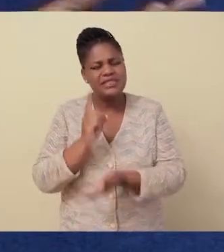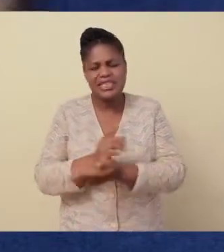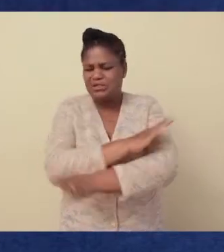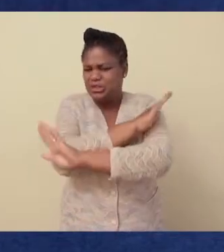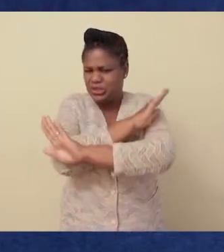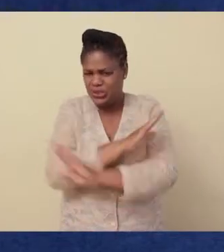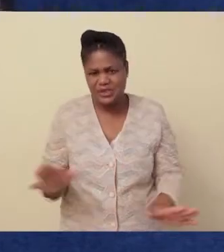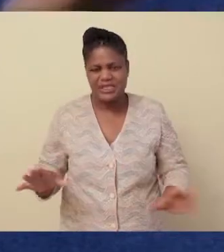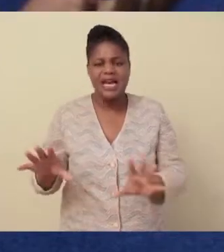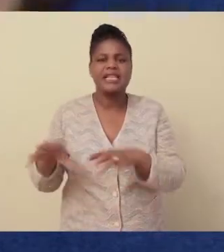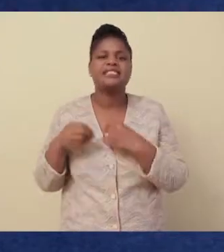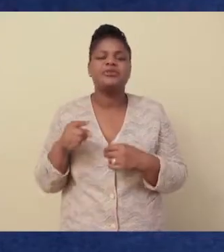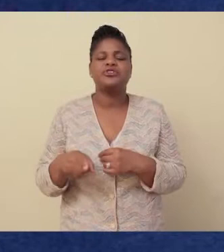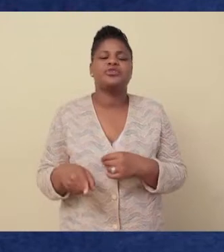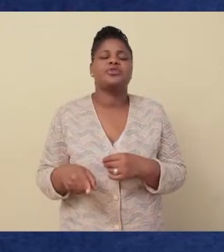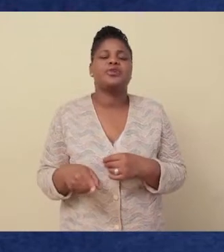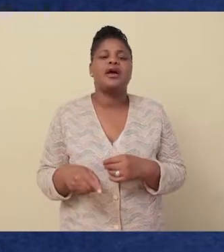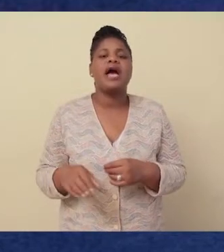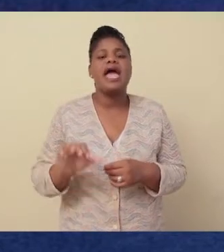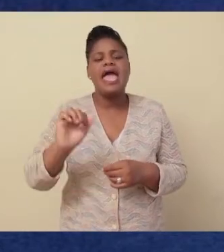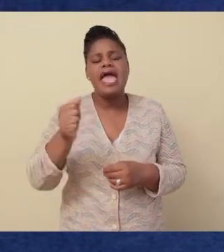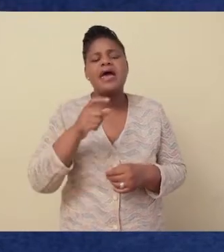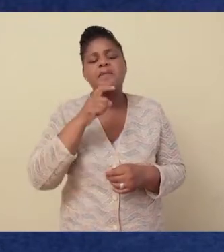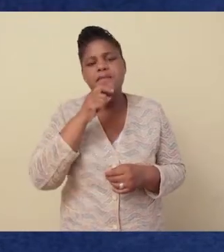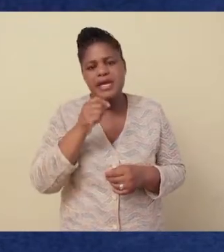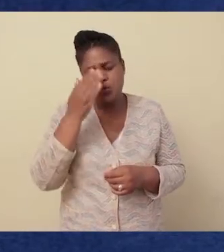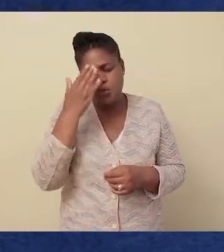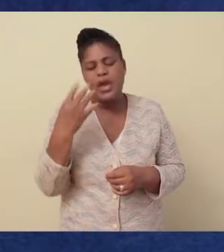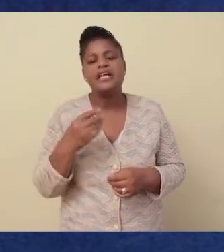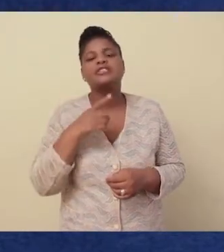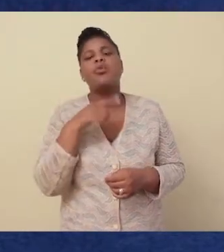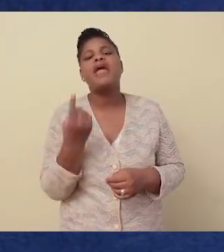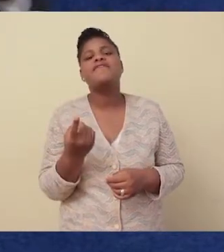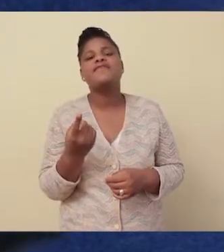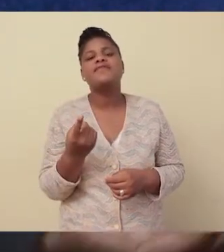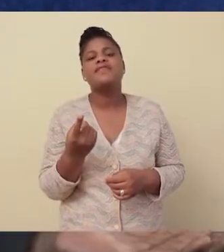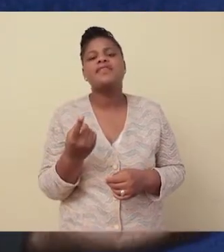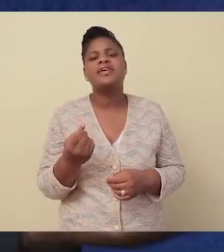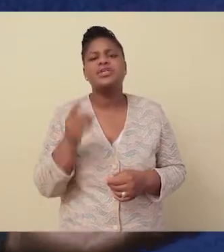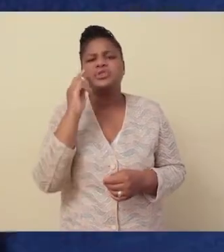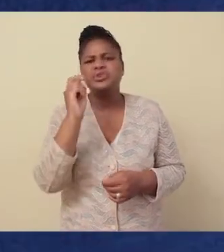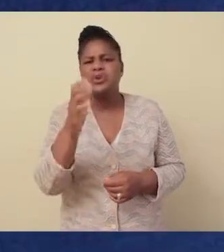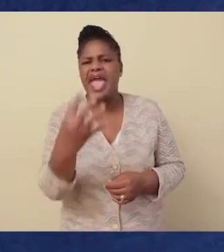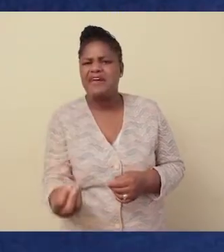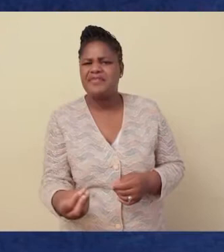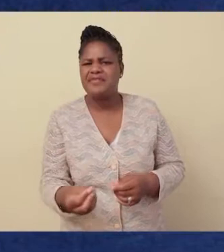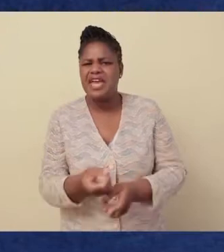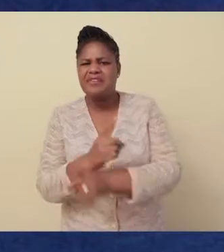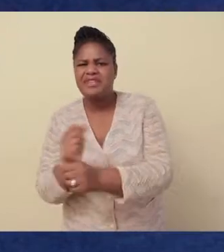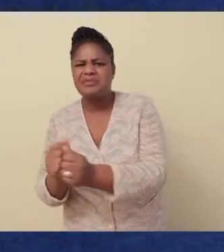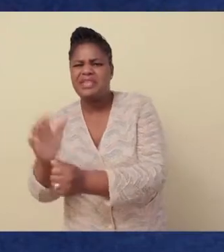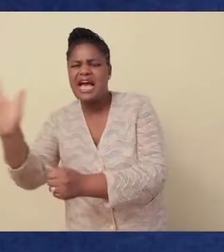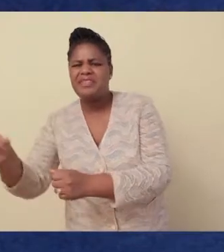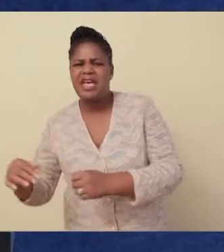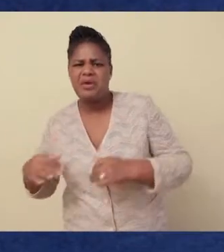pano tsika yechivanhu haitogamuchiri kuti murume ane mukadzi wake anowirirana nemukadzi ane murume wake right tobva